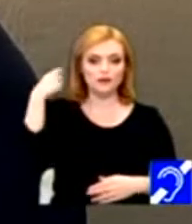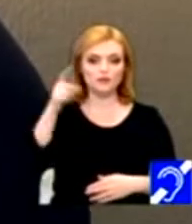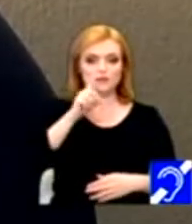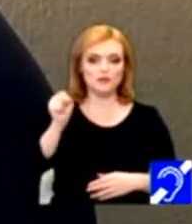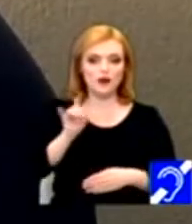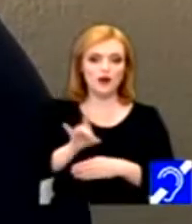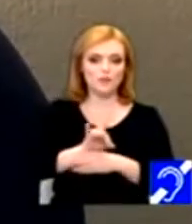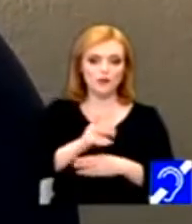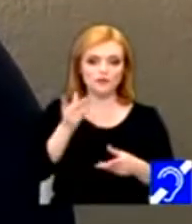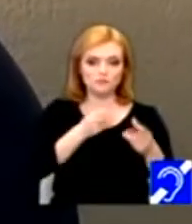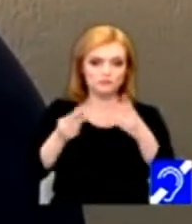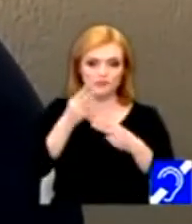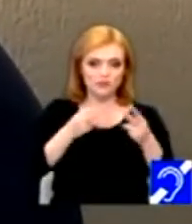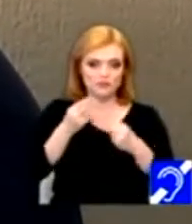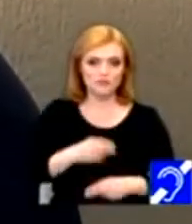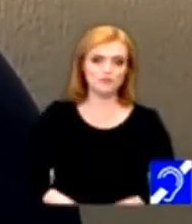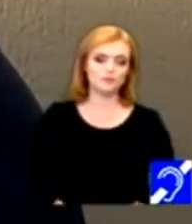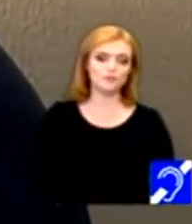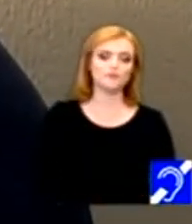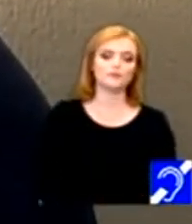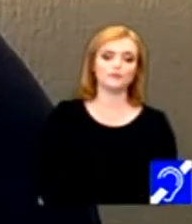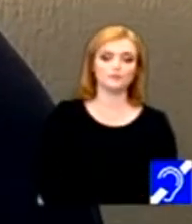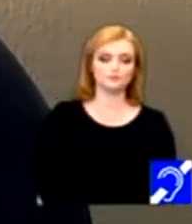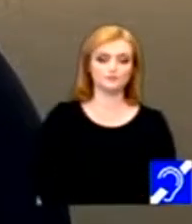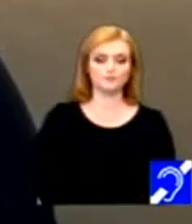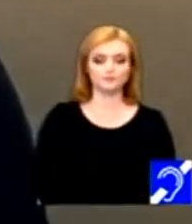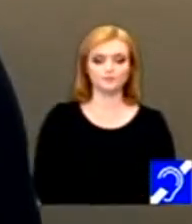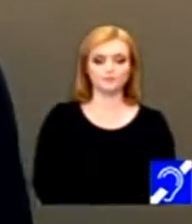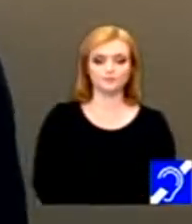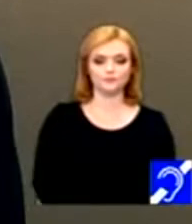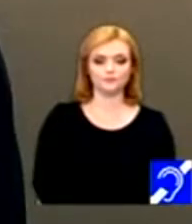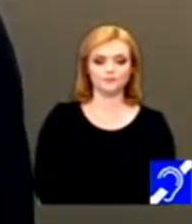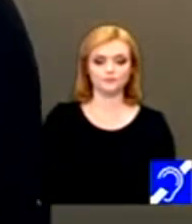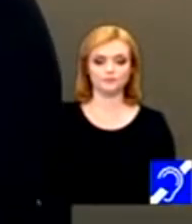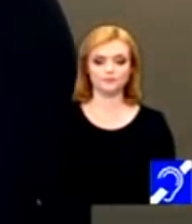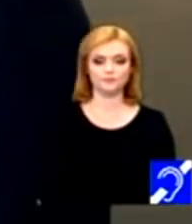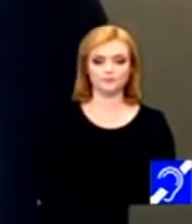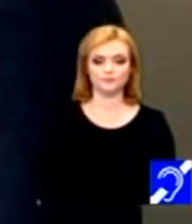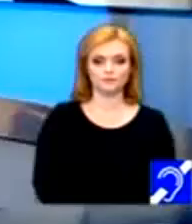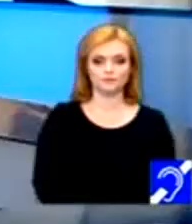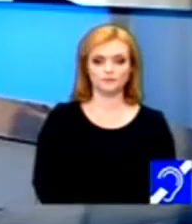bani și tentativă de corupere a unor angajați de la detașamentul cu destinație specială Pantera.